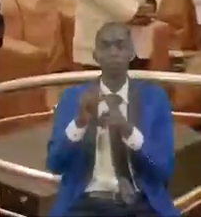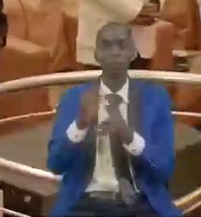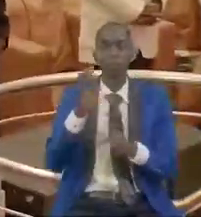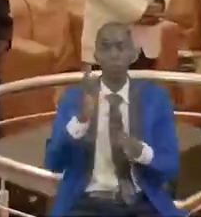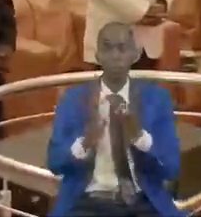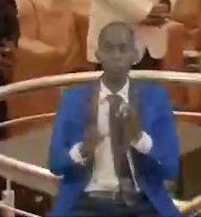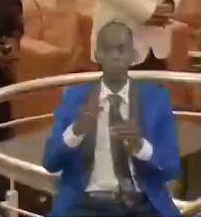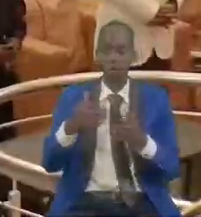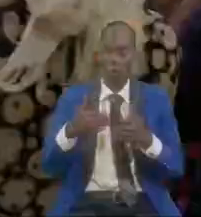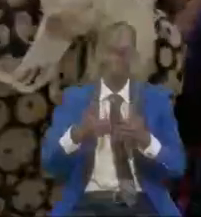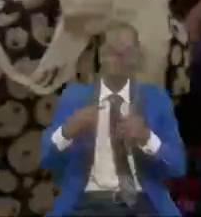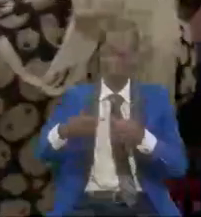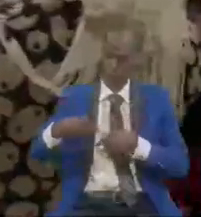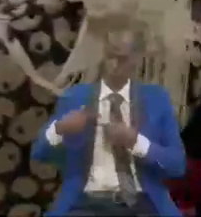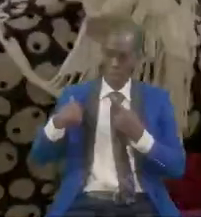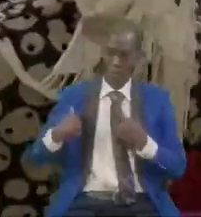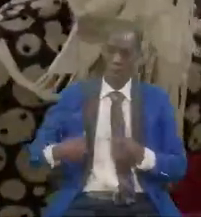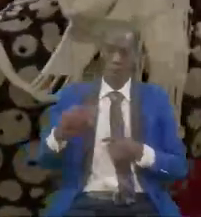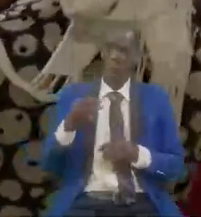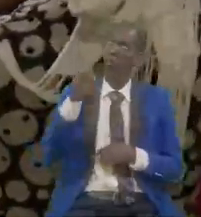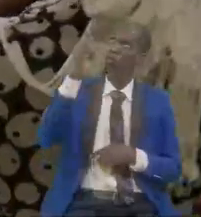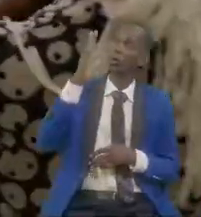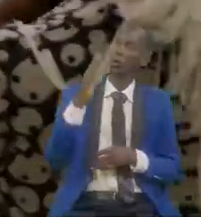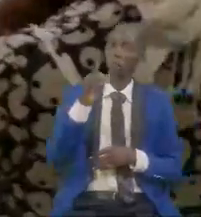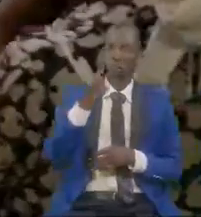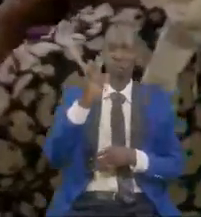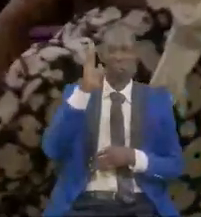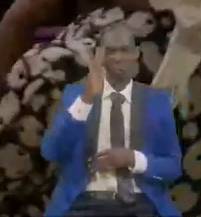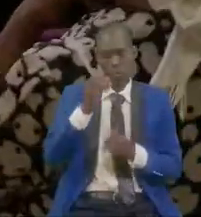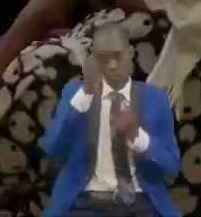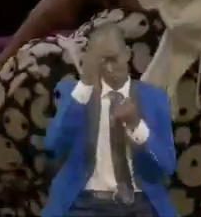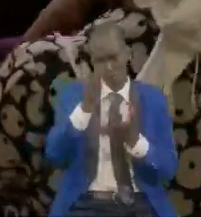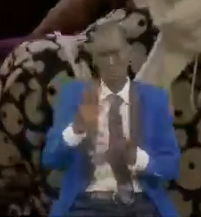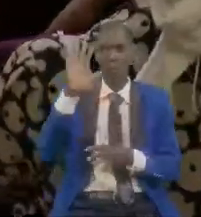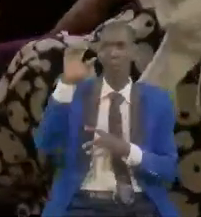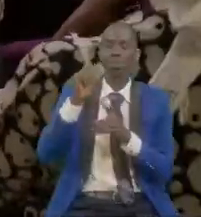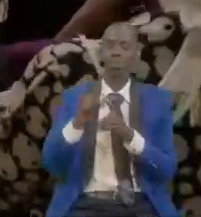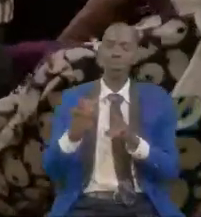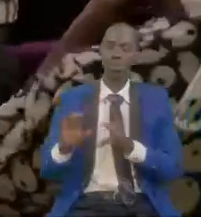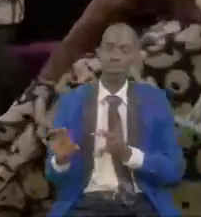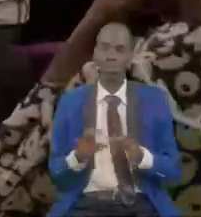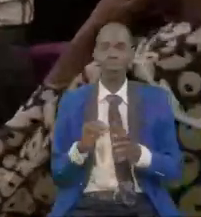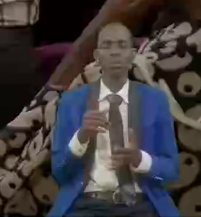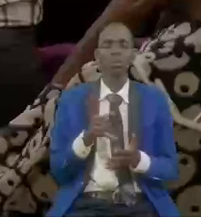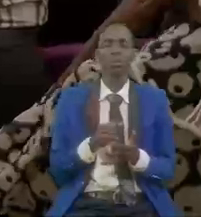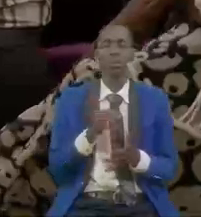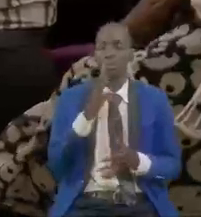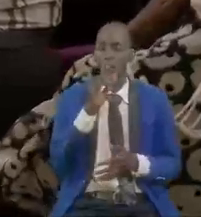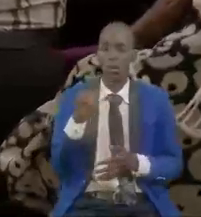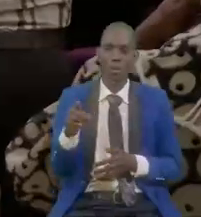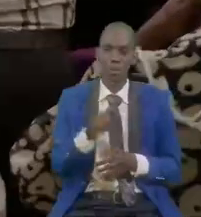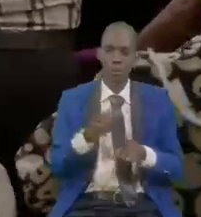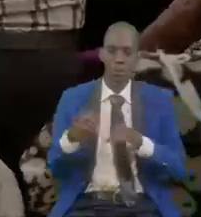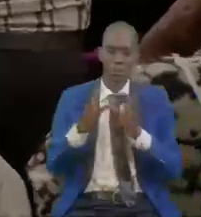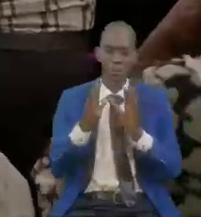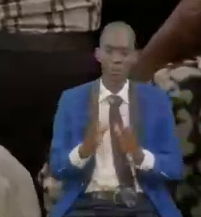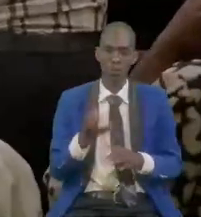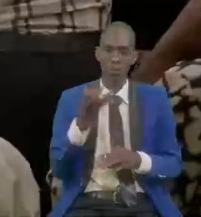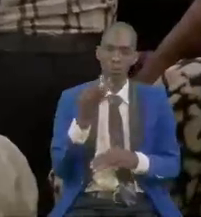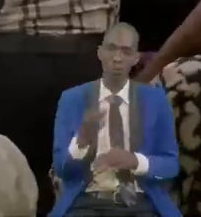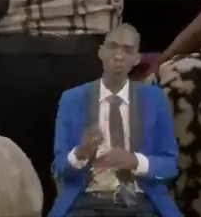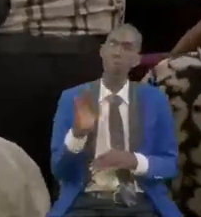Si vous avez le cœur pour Dieu, vous allez faire ça. Pratiquez la parole. Mettez en pratique la